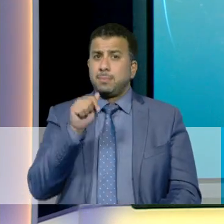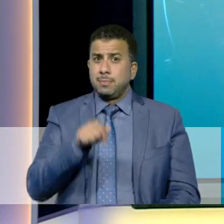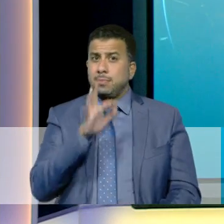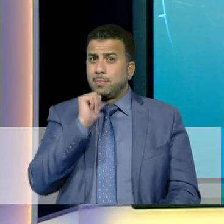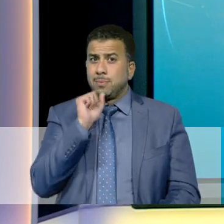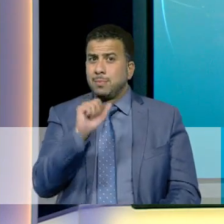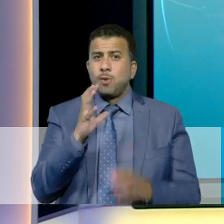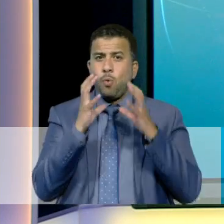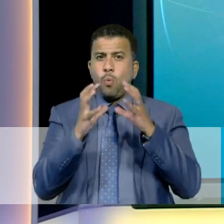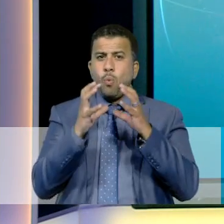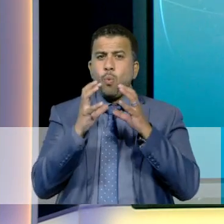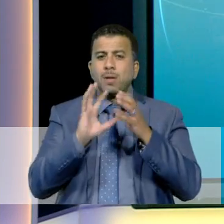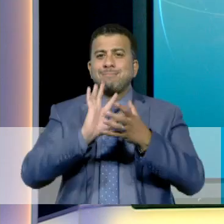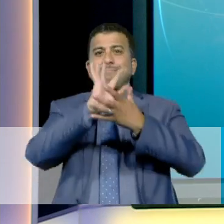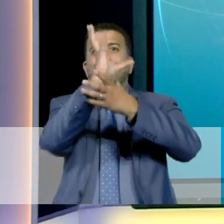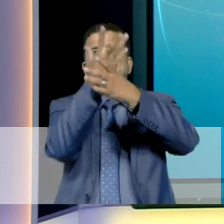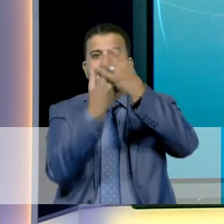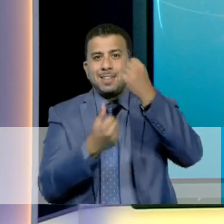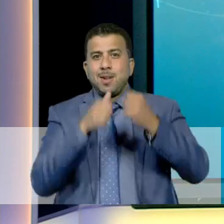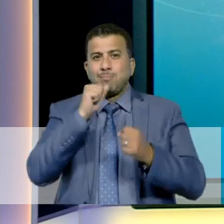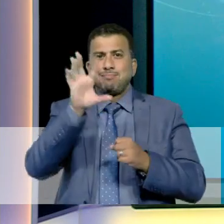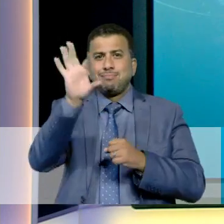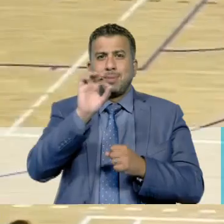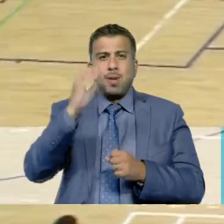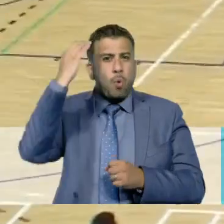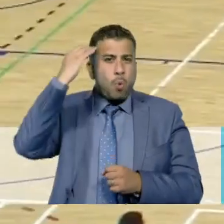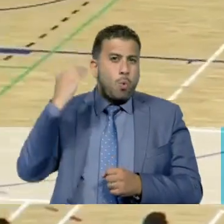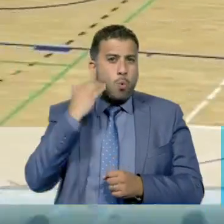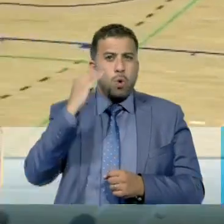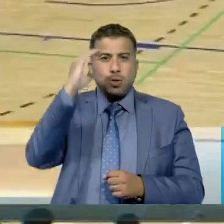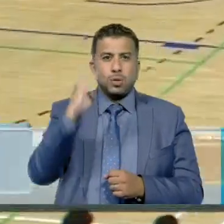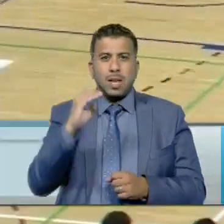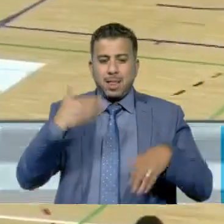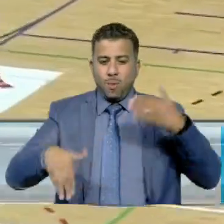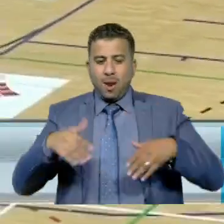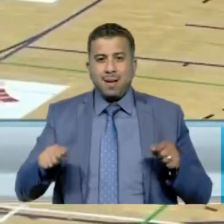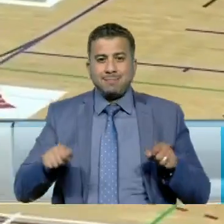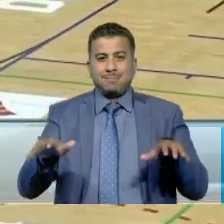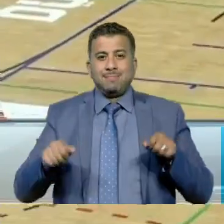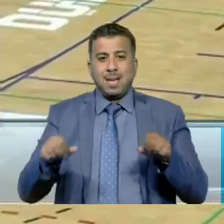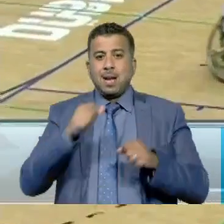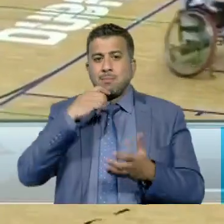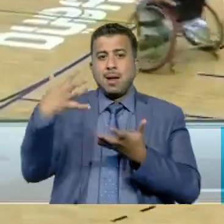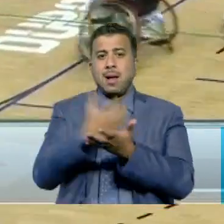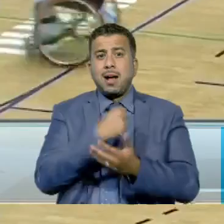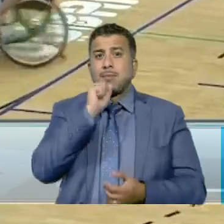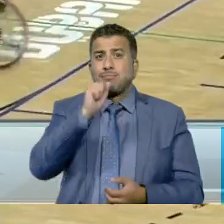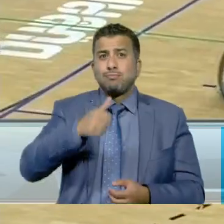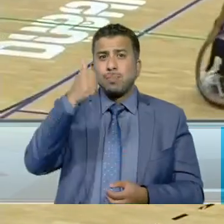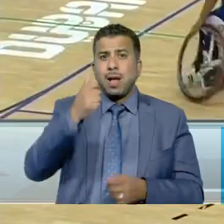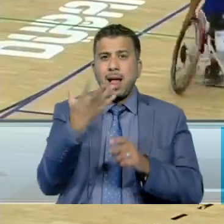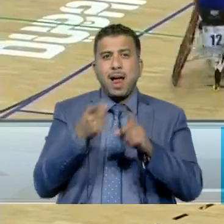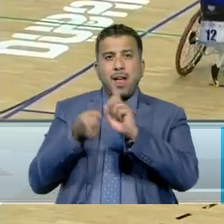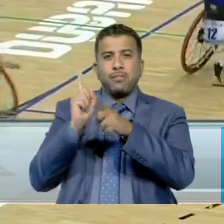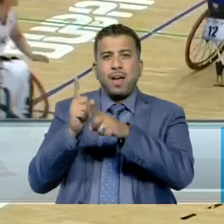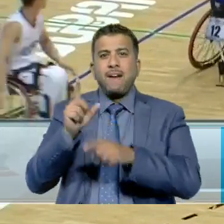عالم كرة السلة من دبي، فقد توج المنتخب الكوري الجنوبي لذوي الإعاقة الحركية بلقب النسخة 11 من